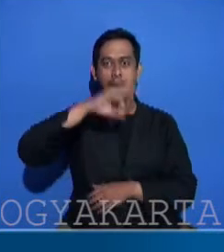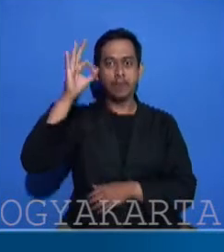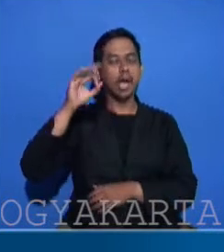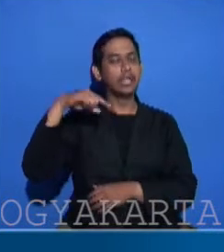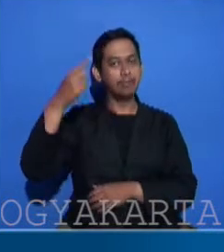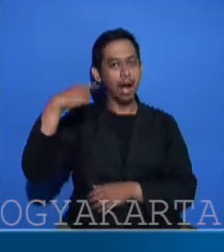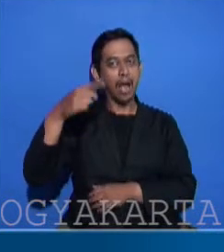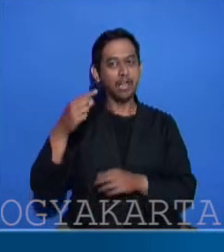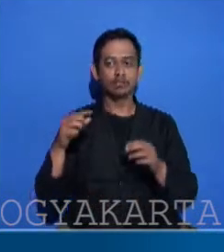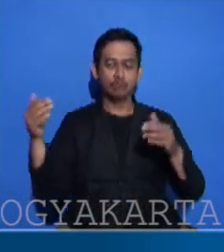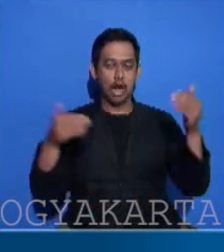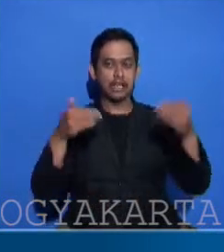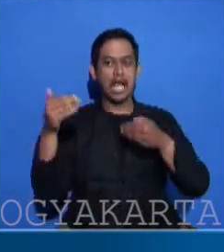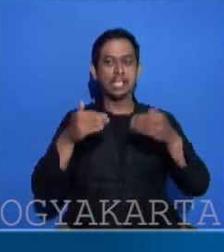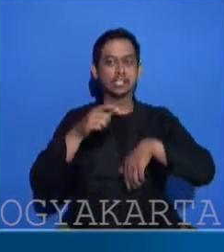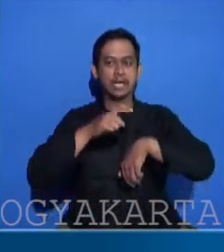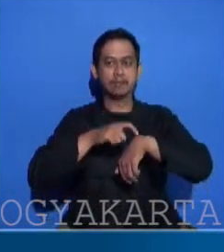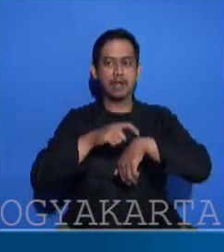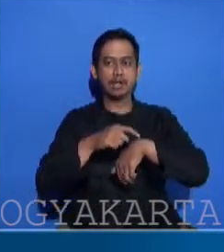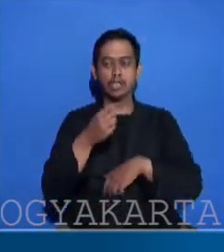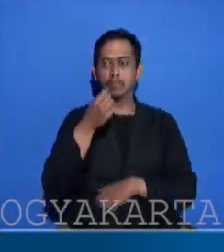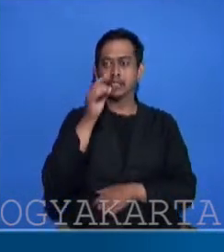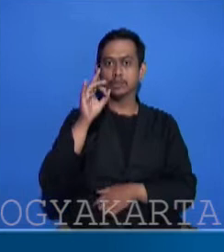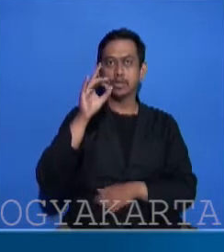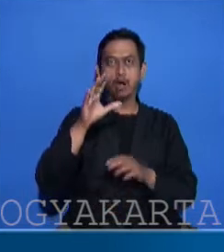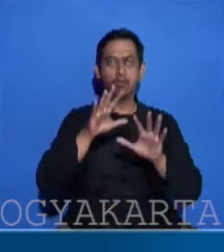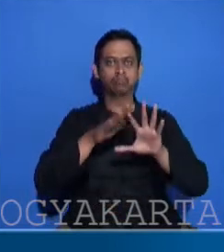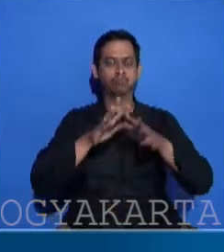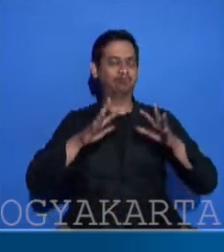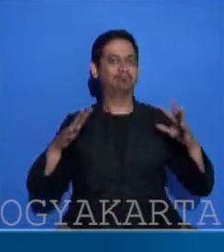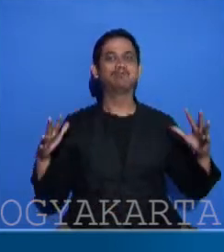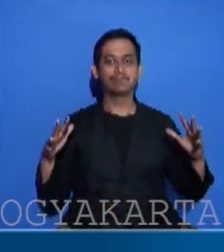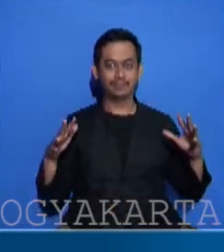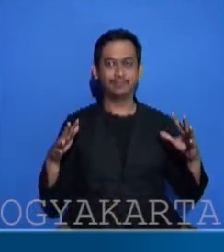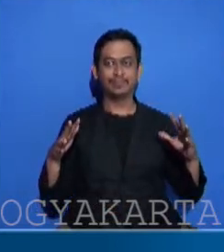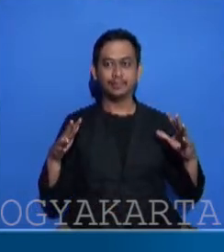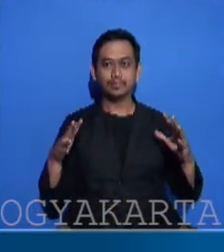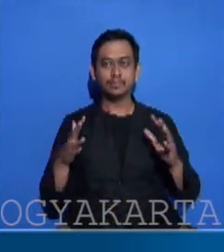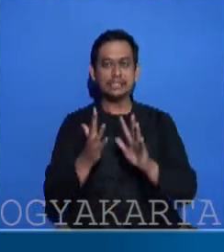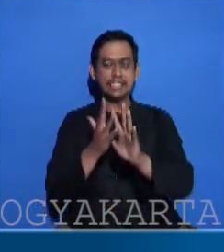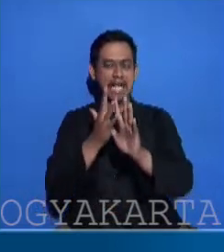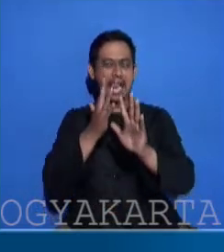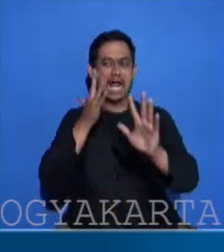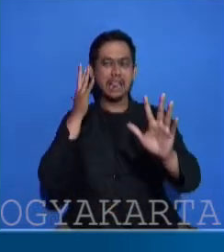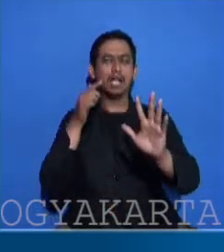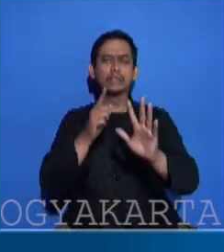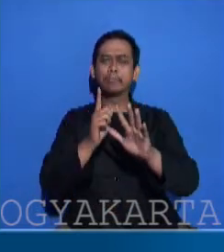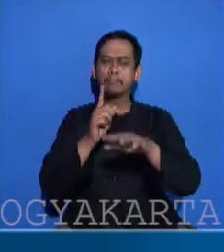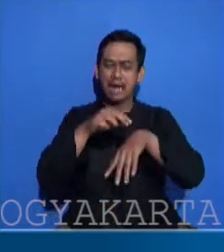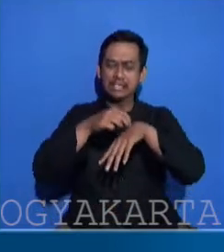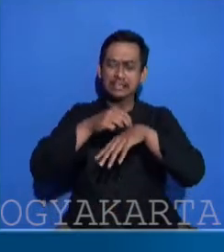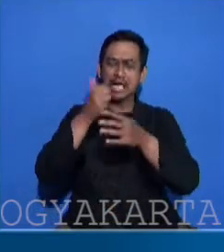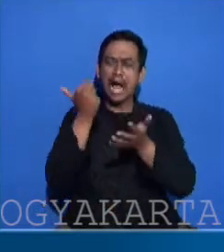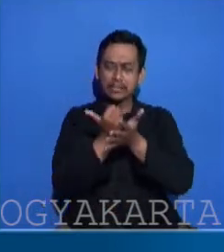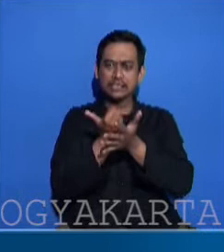pas jam makan siang Widih antrinya bejibun gimana Gak ngantri coba daging ayamnya asli ayam kampung